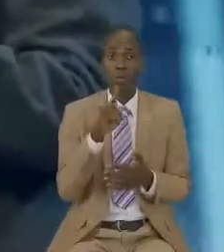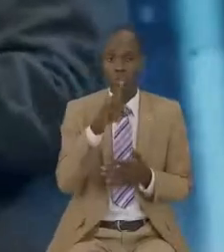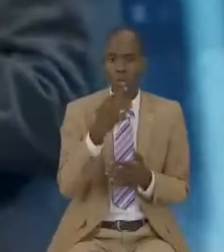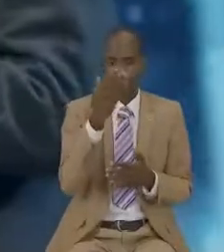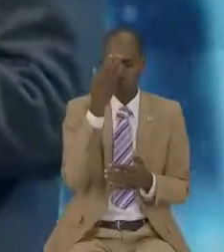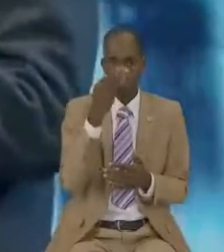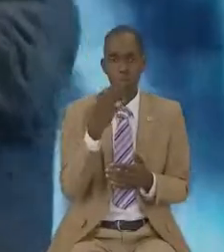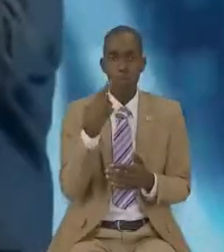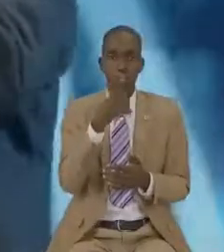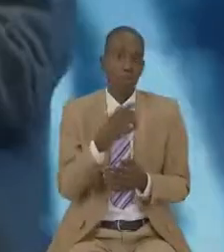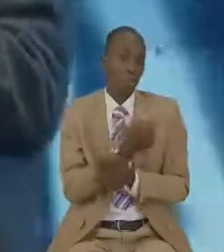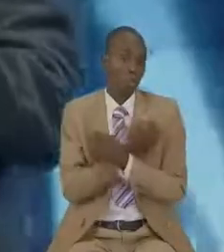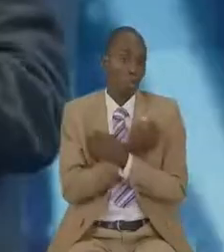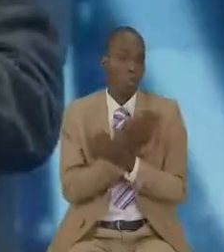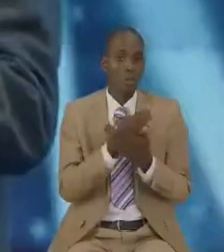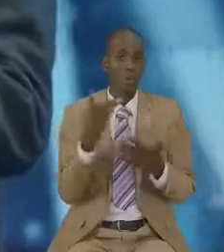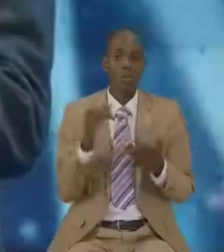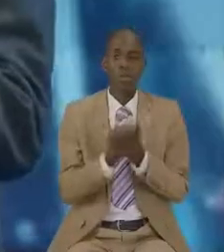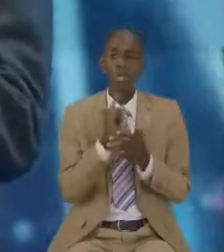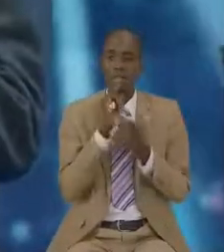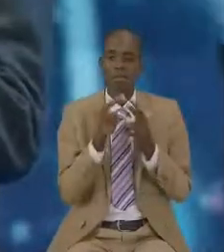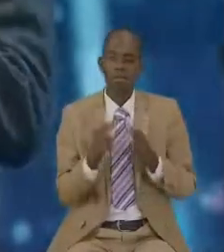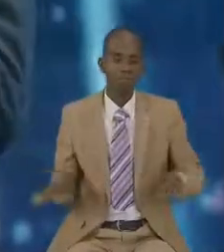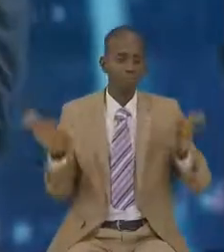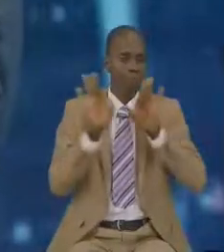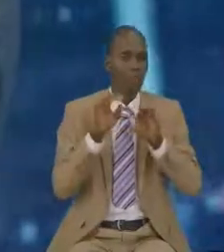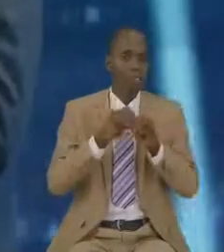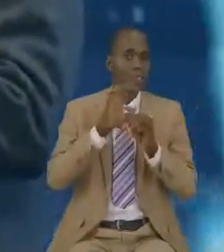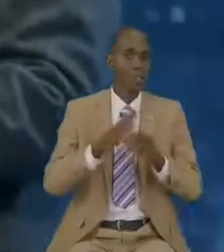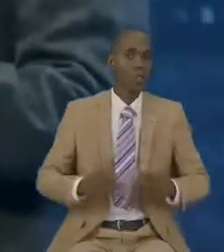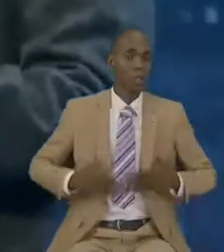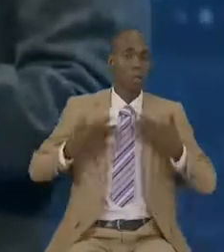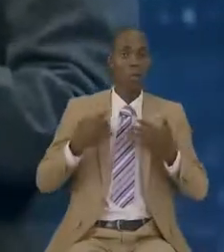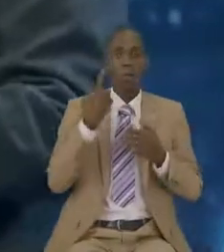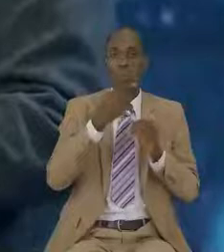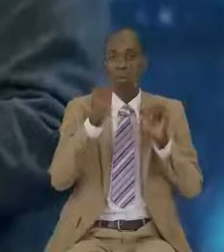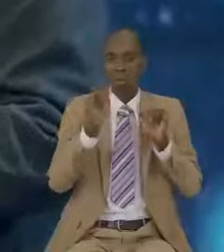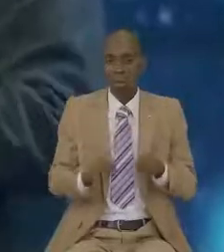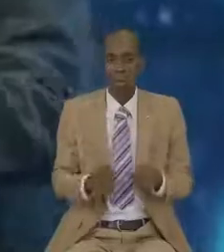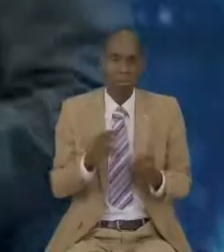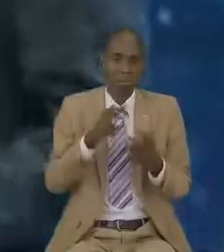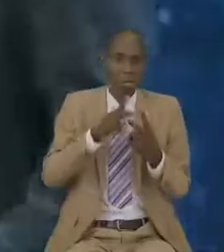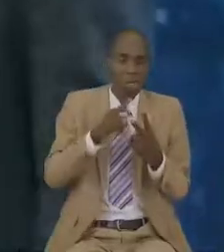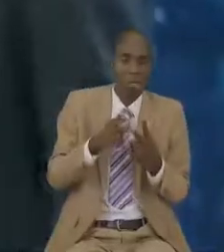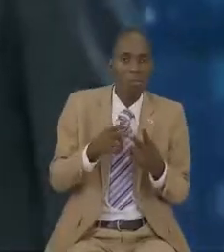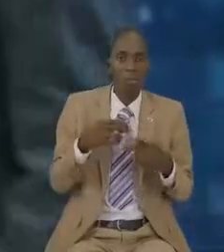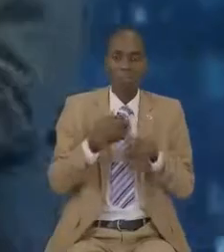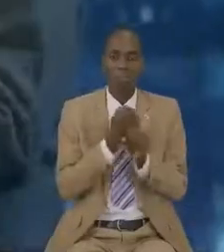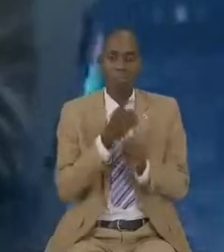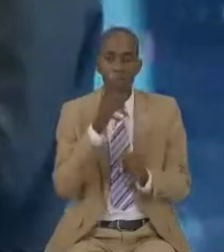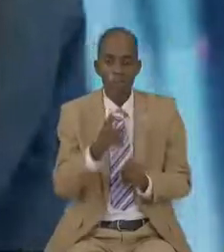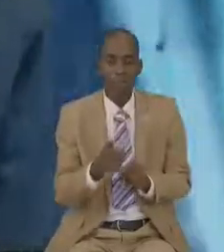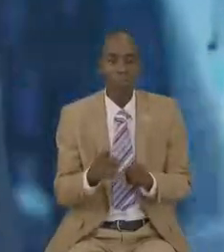et quelqu'un qui est important dans ta vie, quelqu'un qui est important dans ta vie, qui peut vraiment